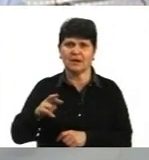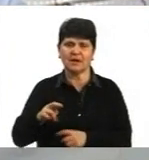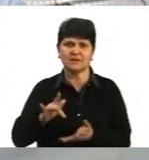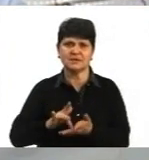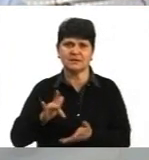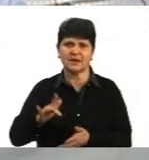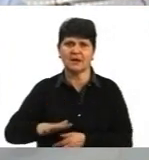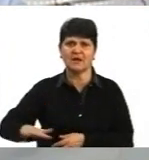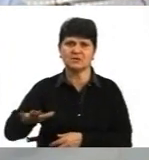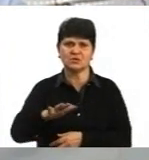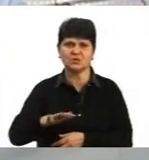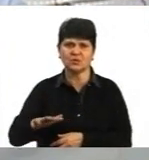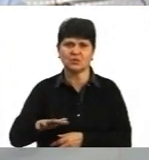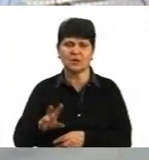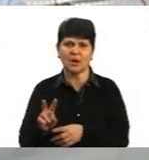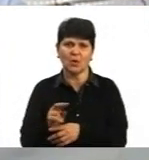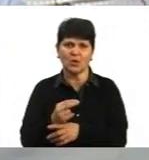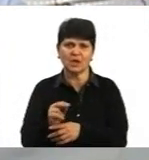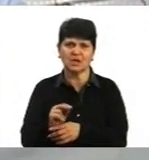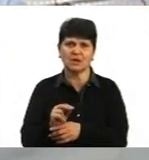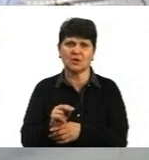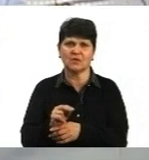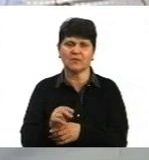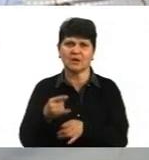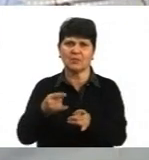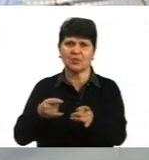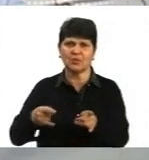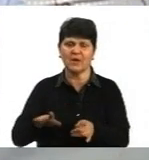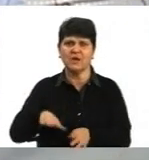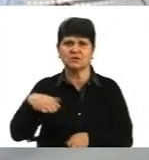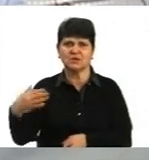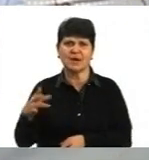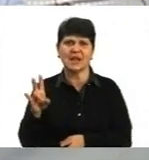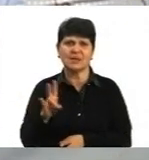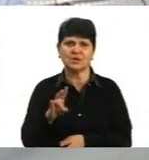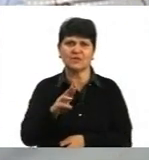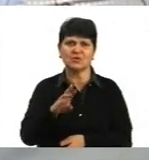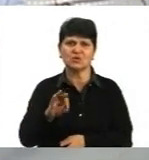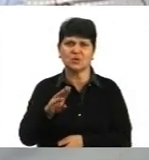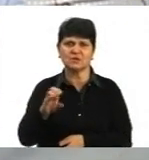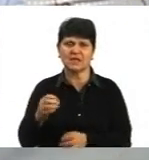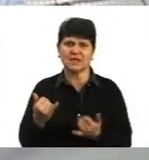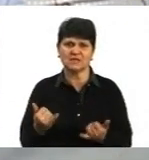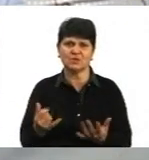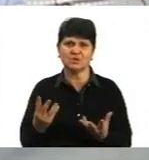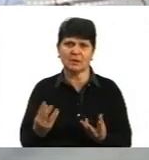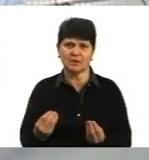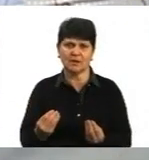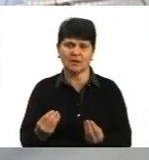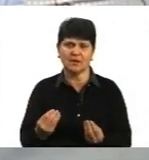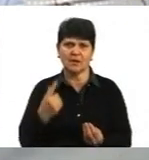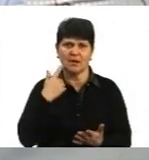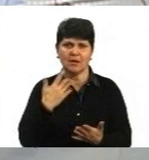керування підкоректують і розганяють пробку зі сторони Немирівського шосе. Це на сьогоднішній день. Це майже кожен